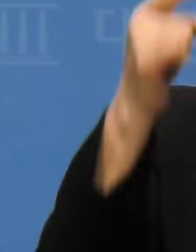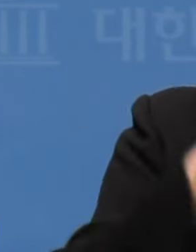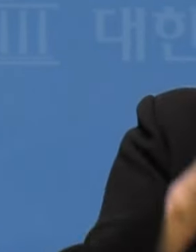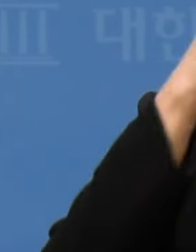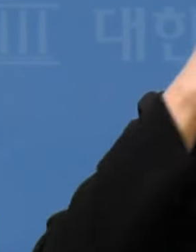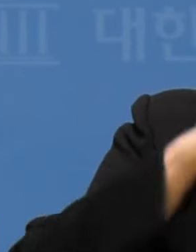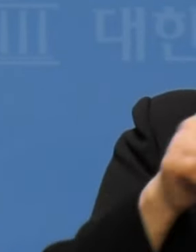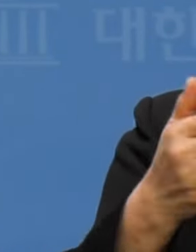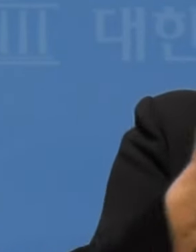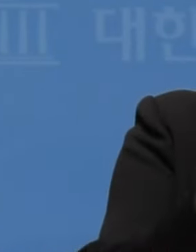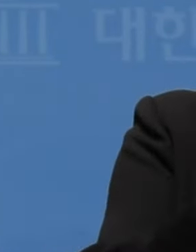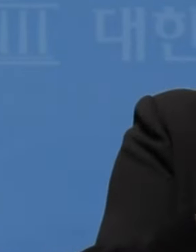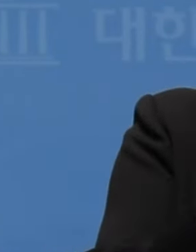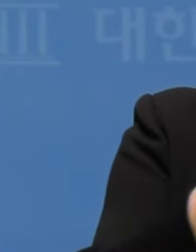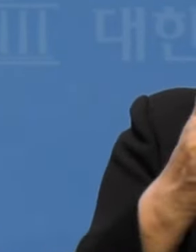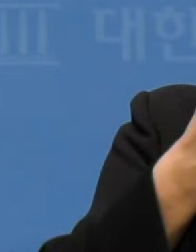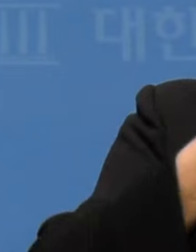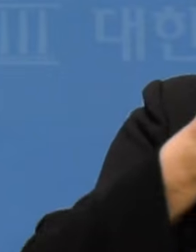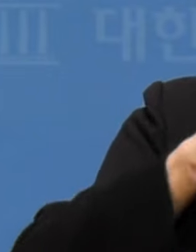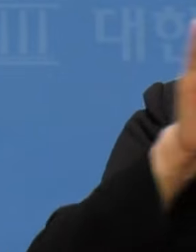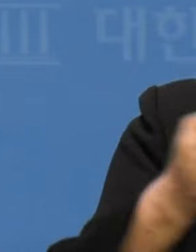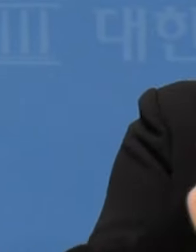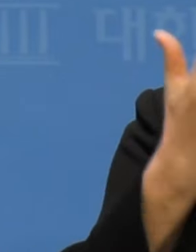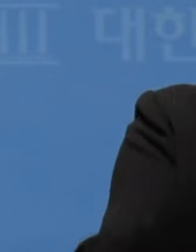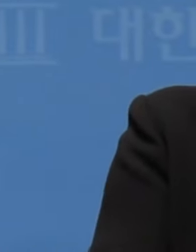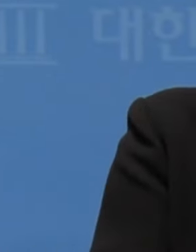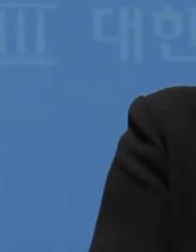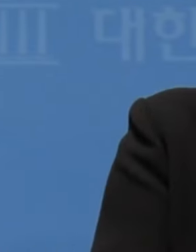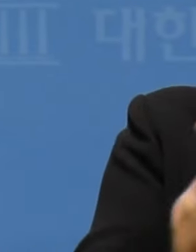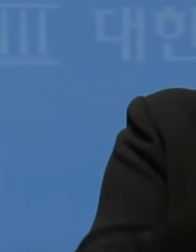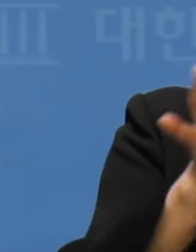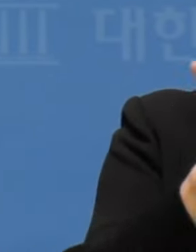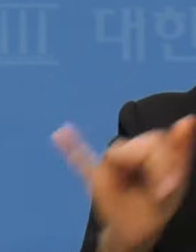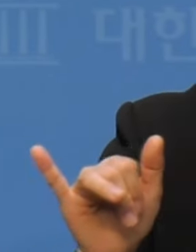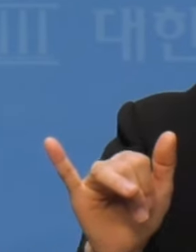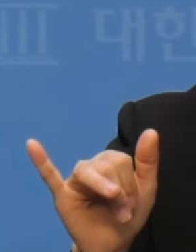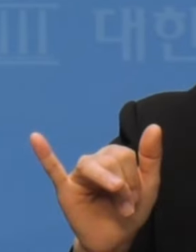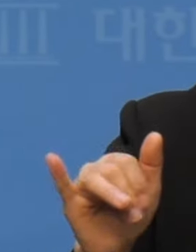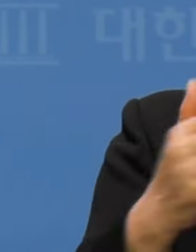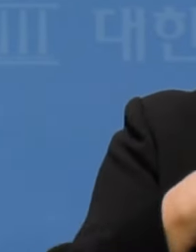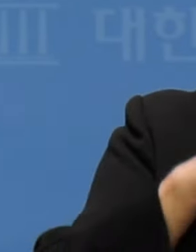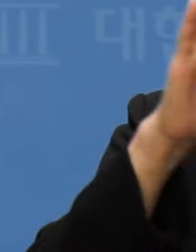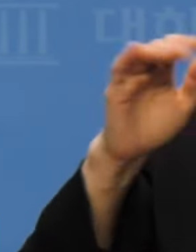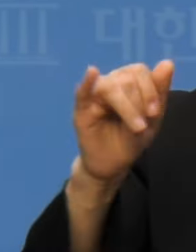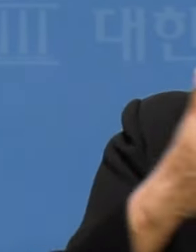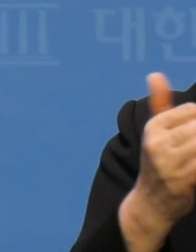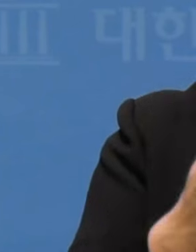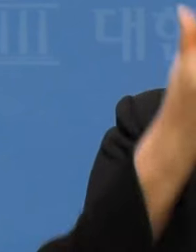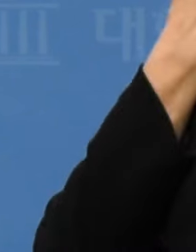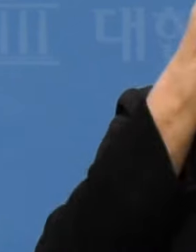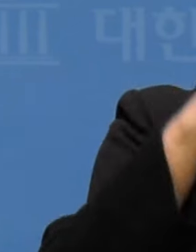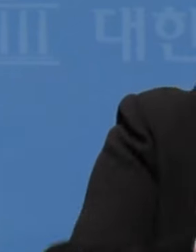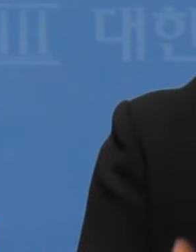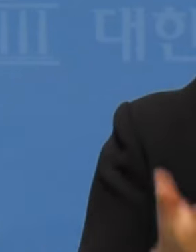비과학적인 정치 방역과 언론의 호들갑으로 이태원 상인들이 추풍 낙엽처럼 쓰러지고 예배를